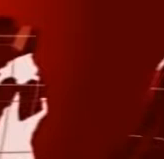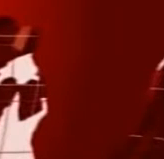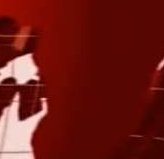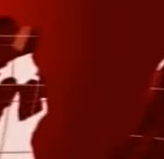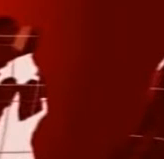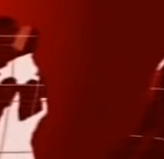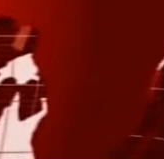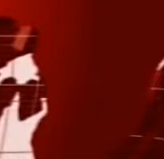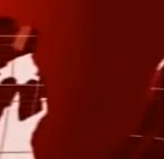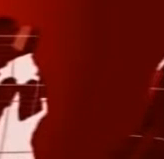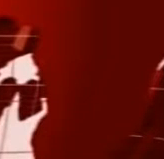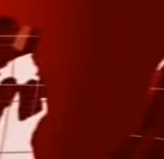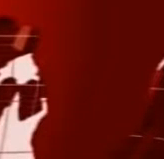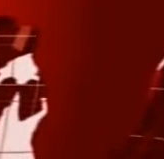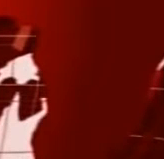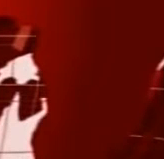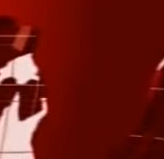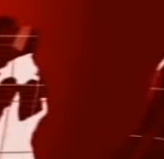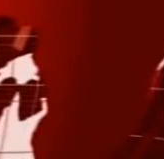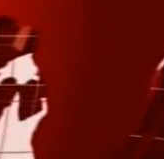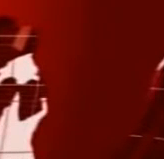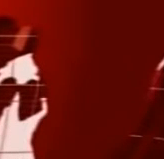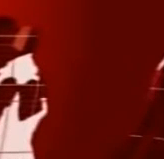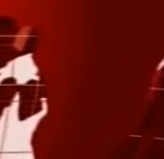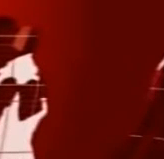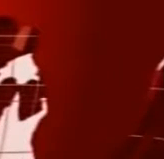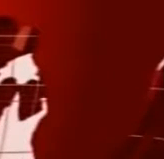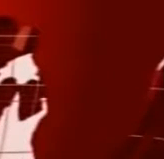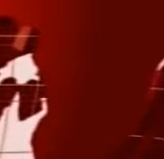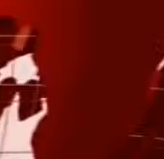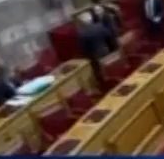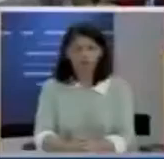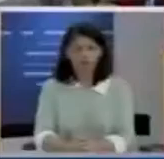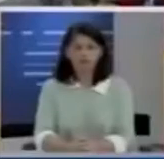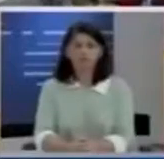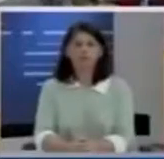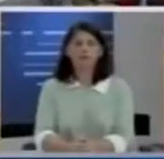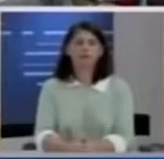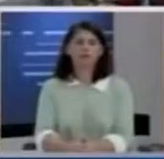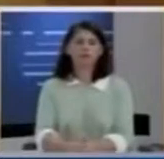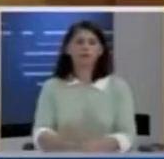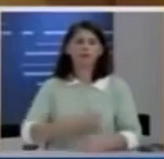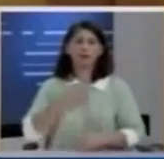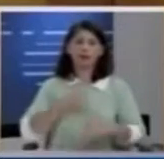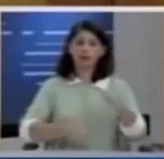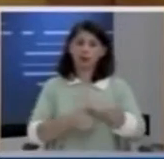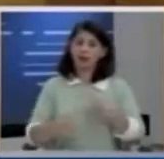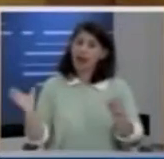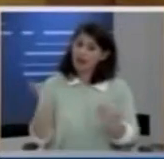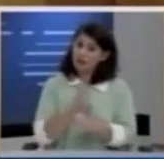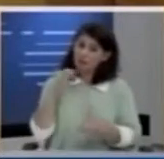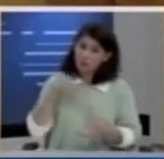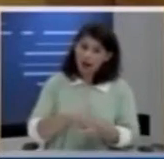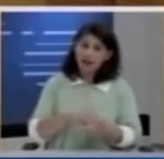εκλογές. Δεν το κάνετε γιατί φοβάστε πάρα πολύ το ότι θα βγει από αυτή την κάλπη. Κύριε Πρόεδρε, τα καταφέρατε και πάλι